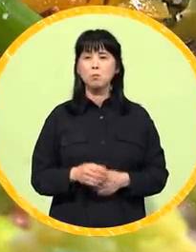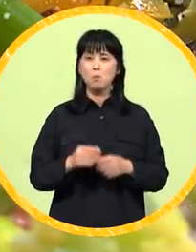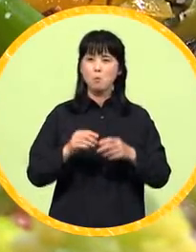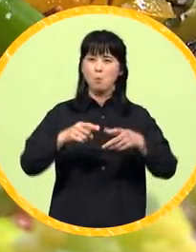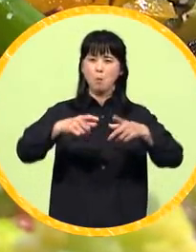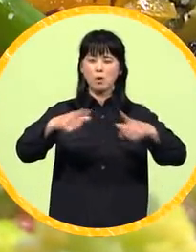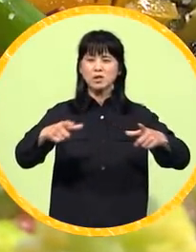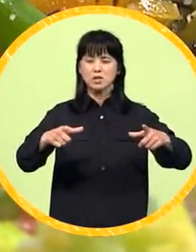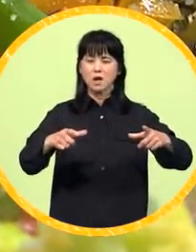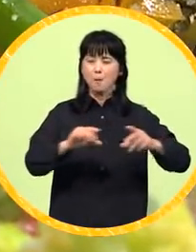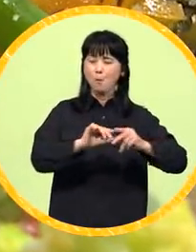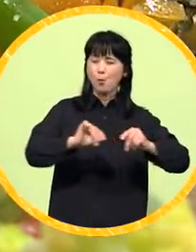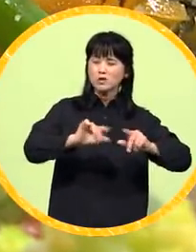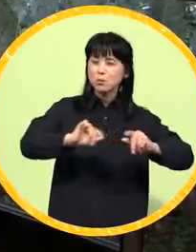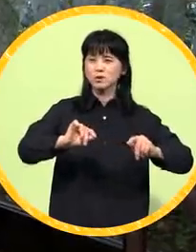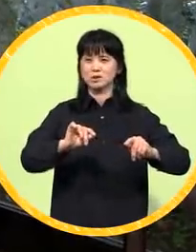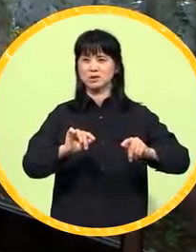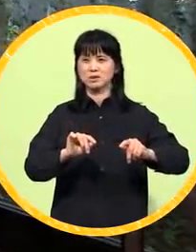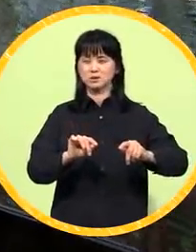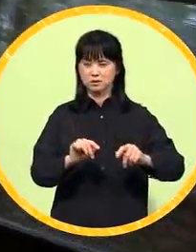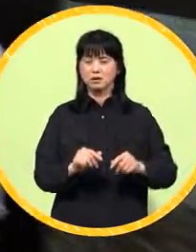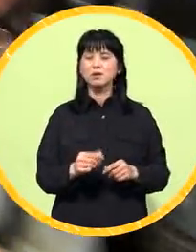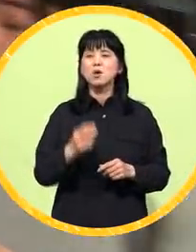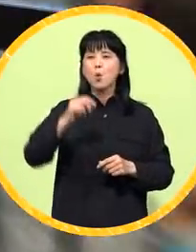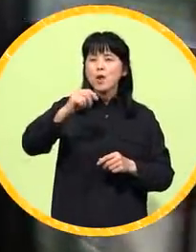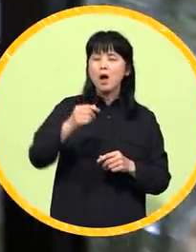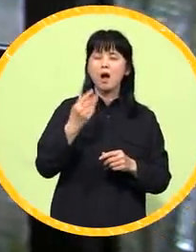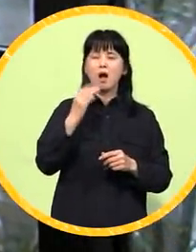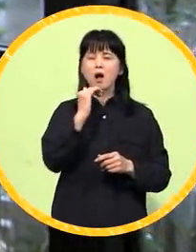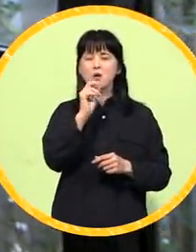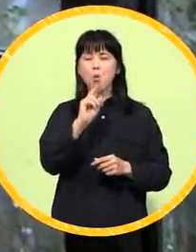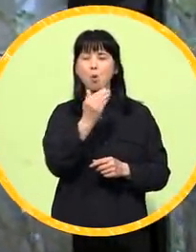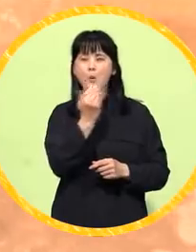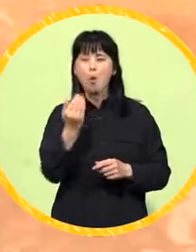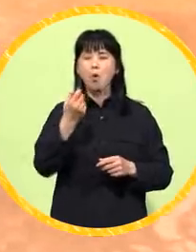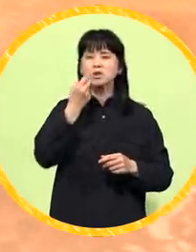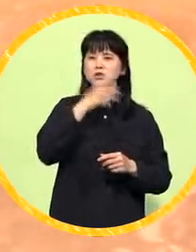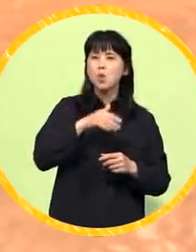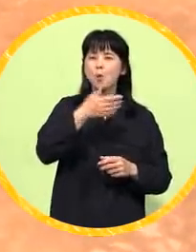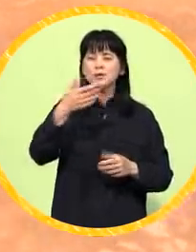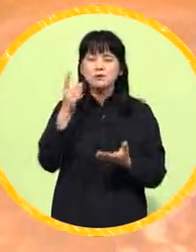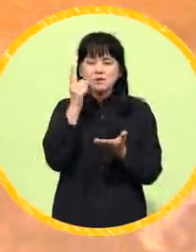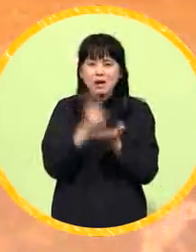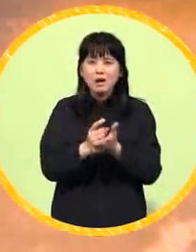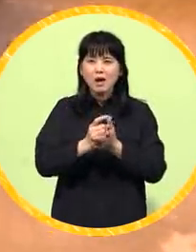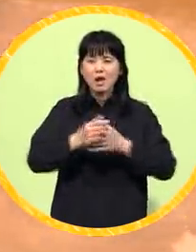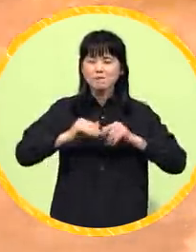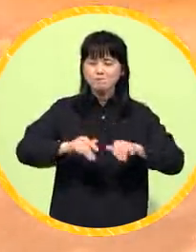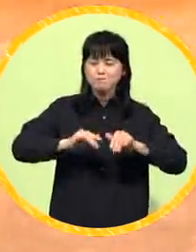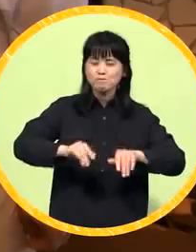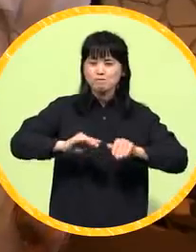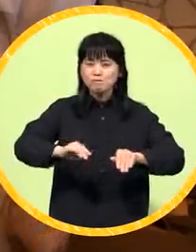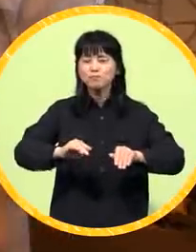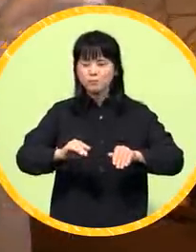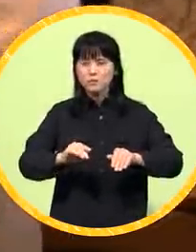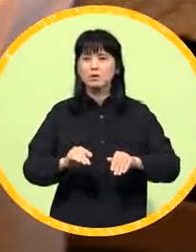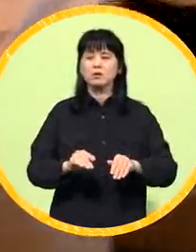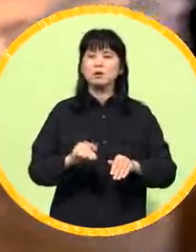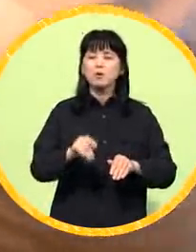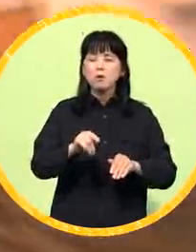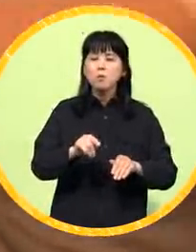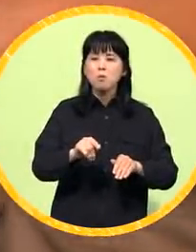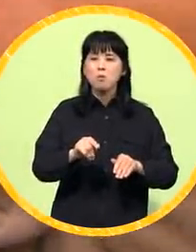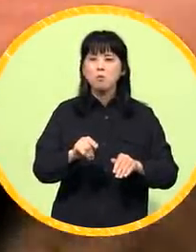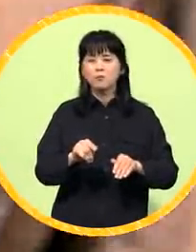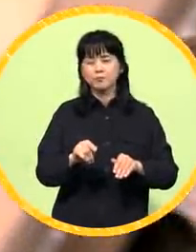時はもっちもちですが範囲粉と交互と塩と水だけの記事になっていてそちら